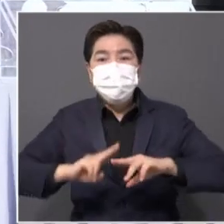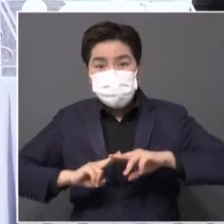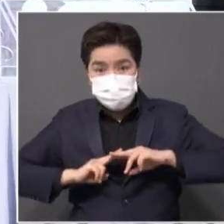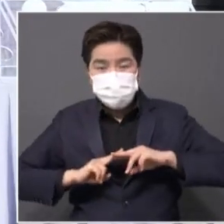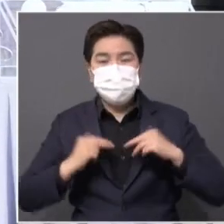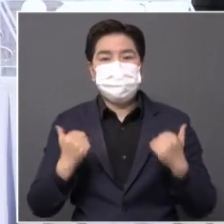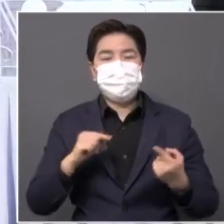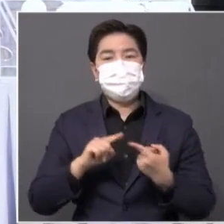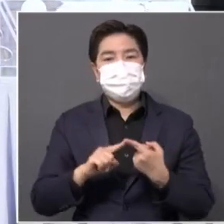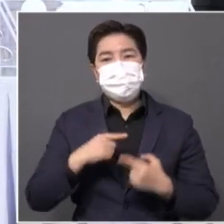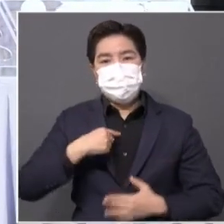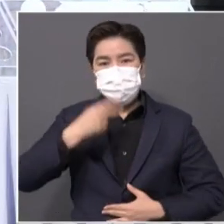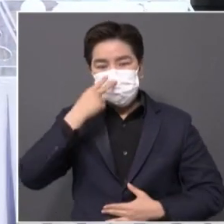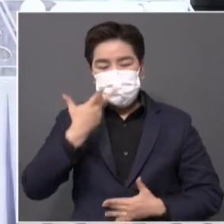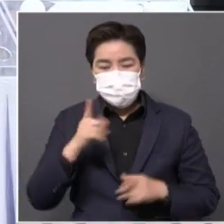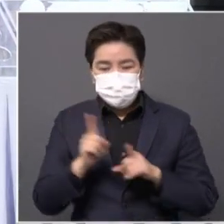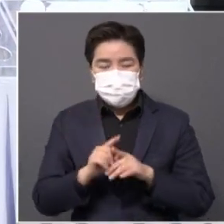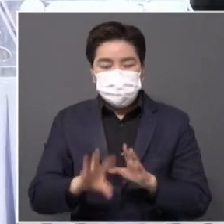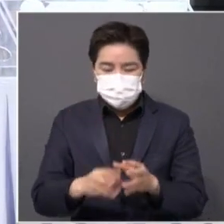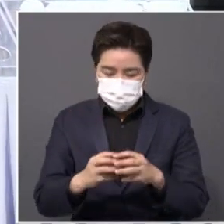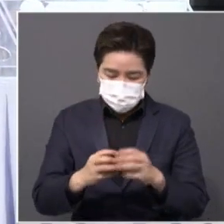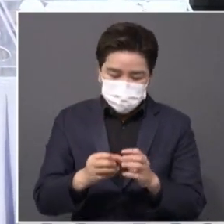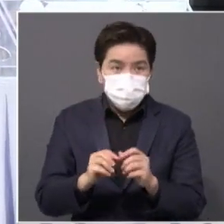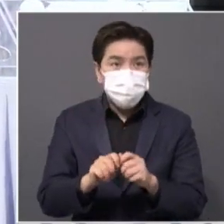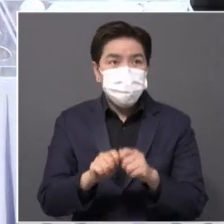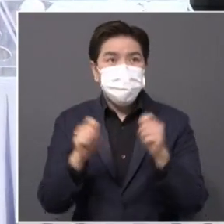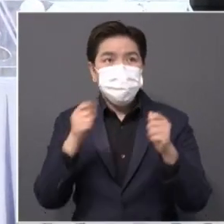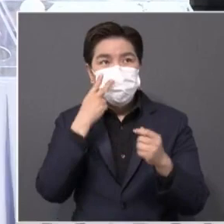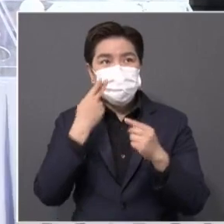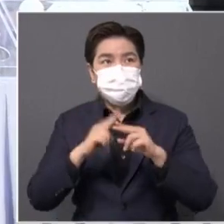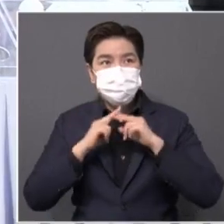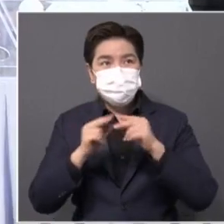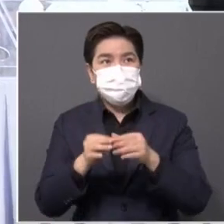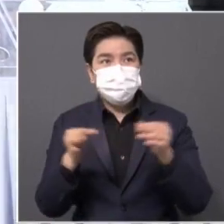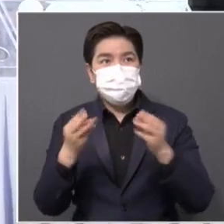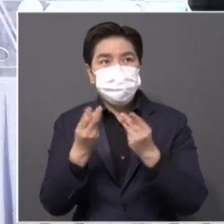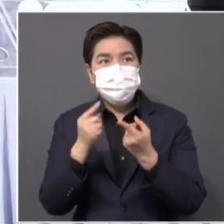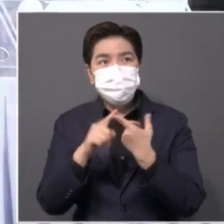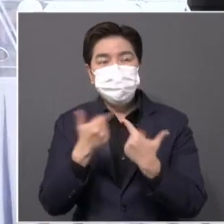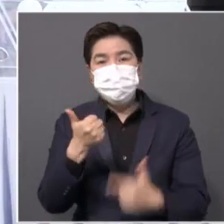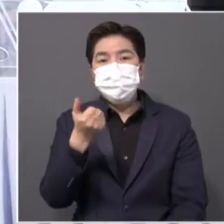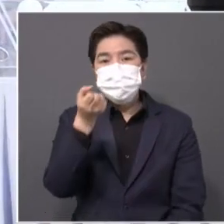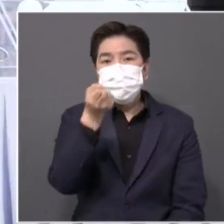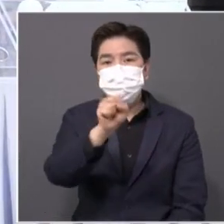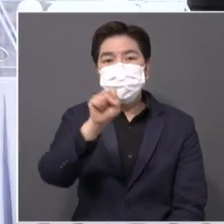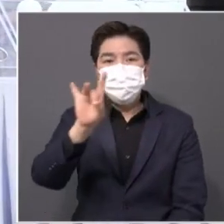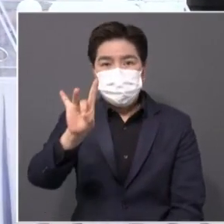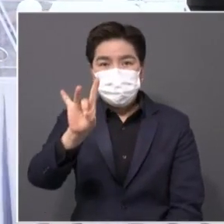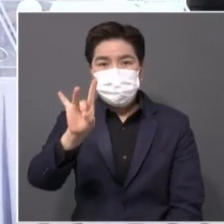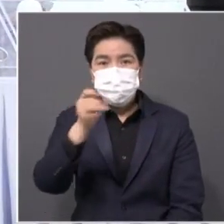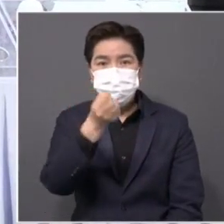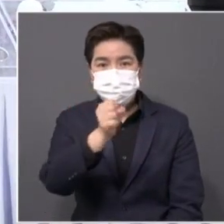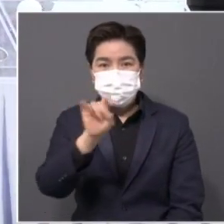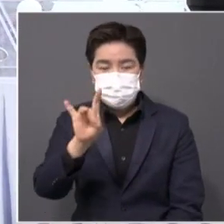เช่นกันนะครับอันนี้ก็เตรียมที่จะเปิดลูกบอลหมายเลขแล้วนะคะว่าได้พรรคอะไรได้หมายเลข 18